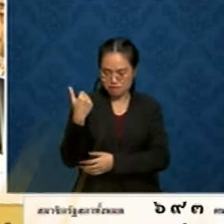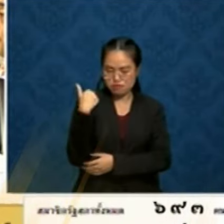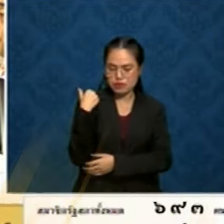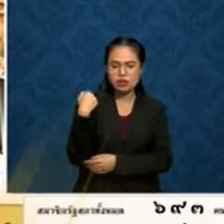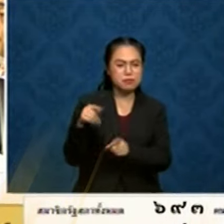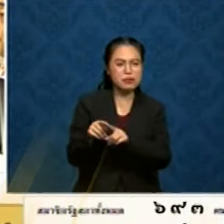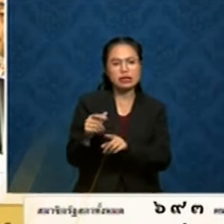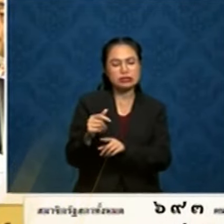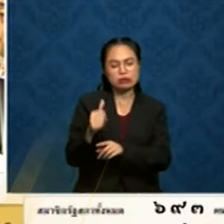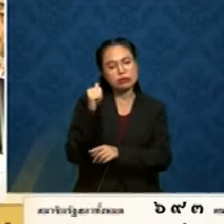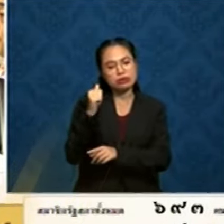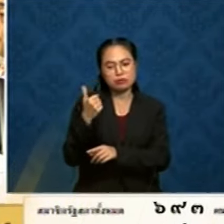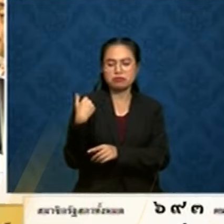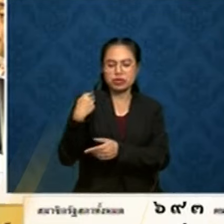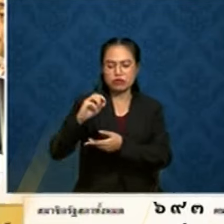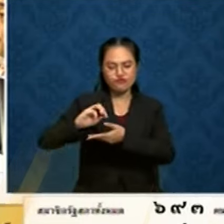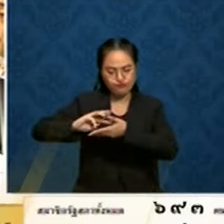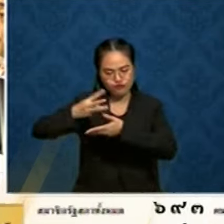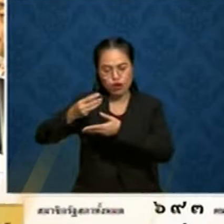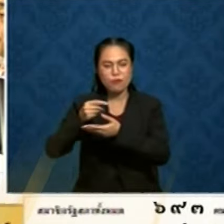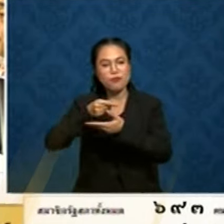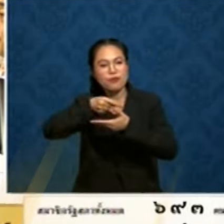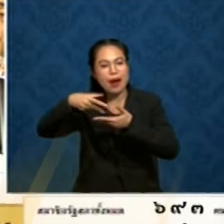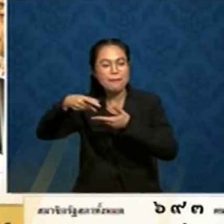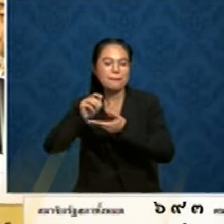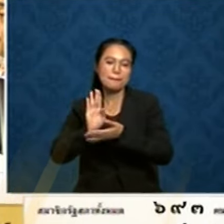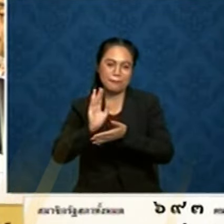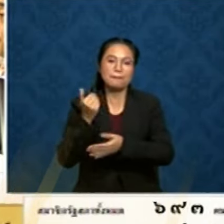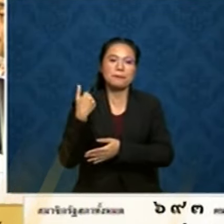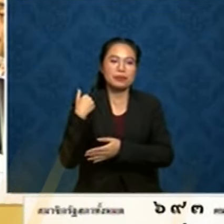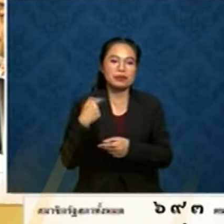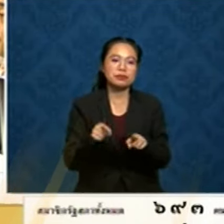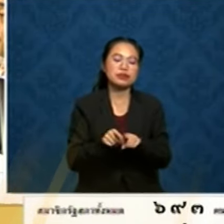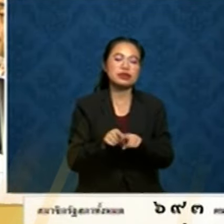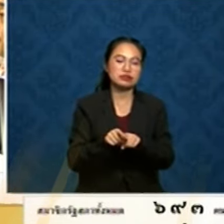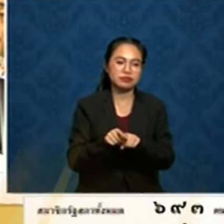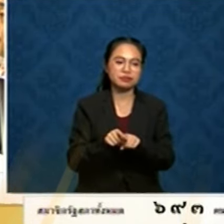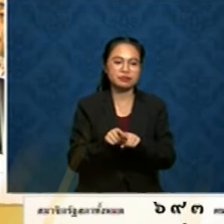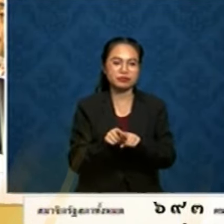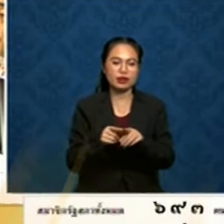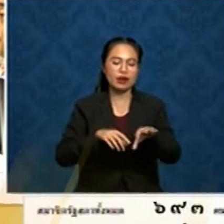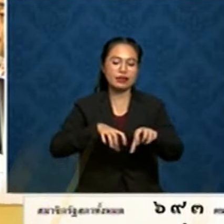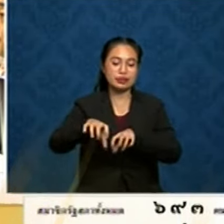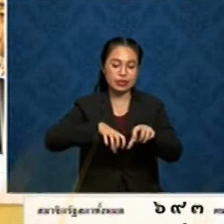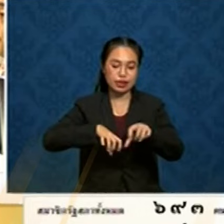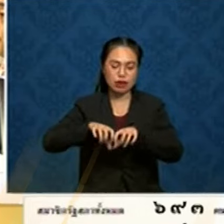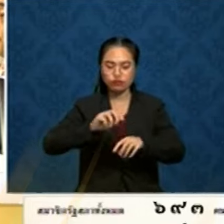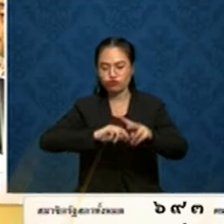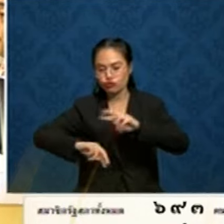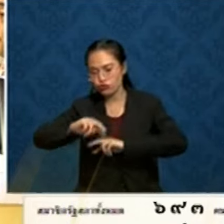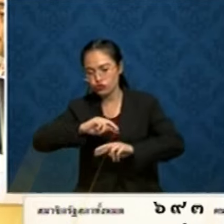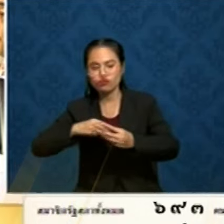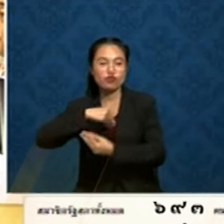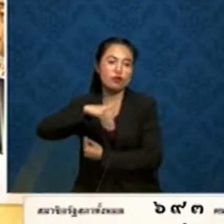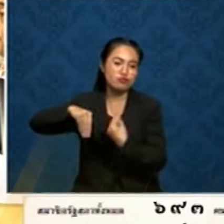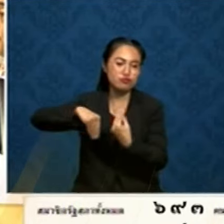ครับมีวอลเล็ตมยมีครับมีกลไกในการที่จะเอ่อดำเนินการในการมีข้อจำกัดเพื่อให้เกิดการหมุนเวียนทาง